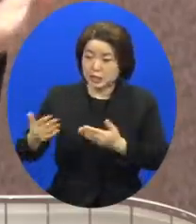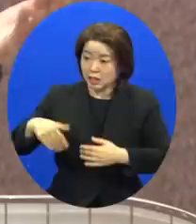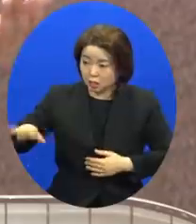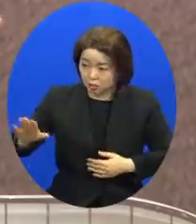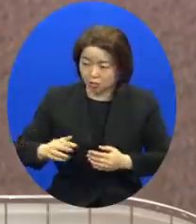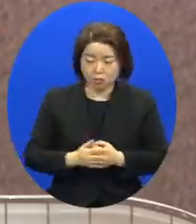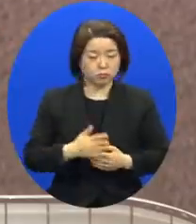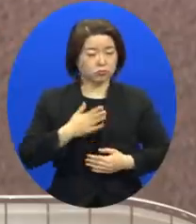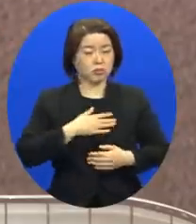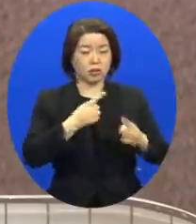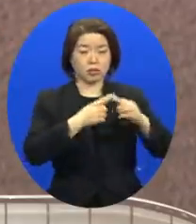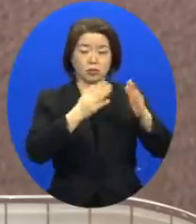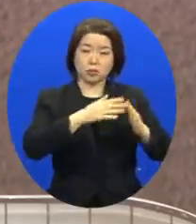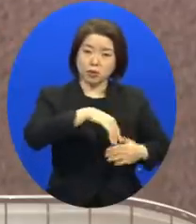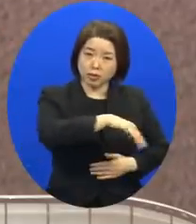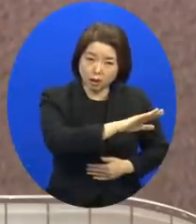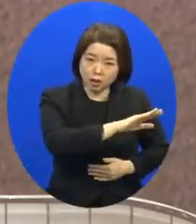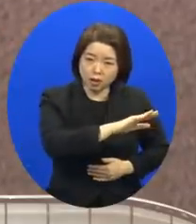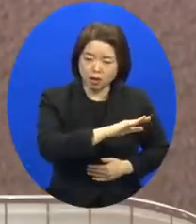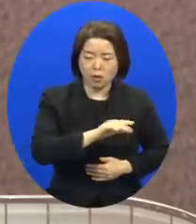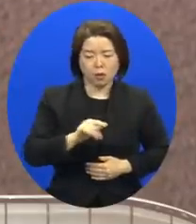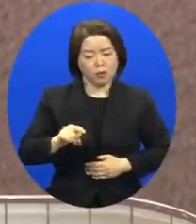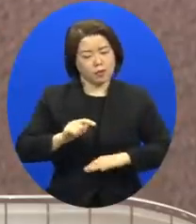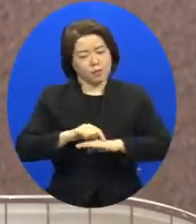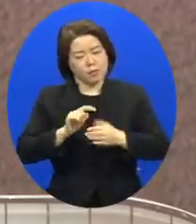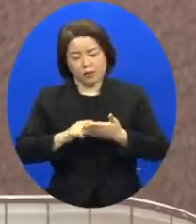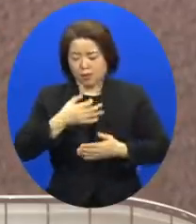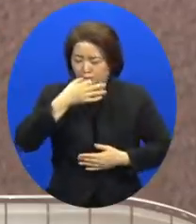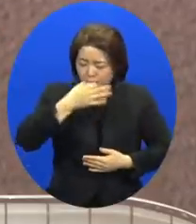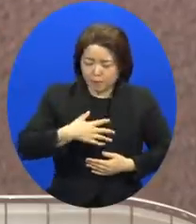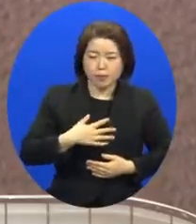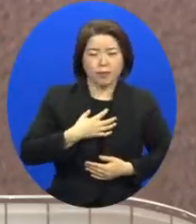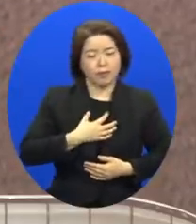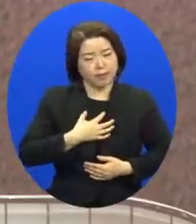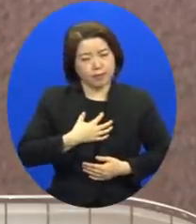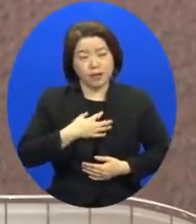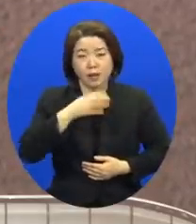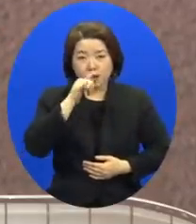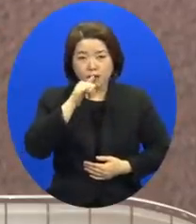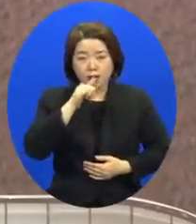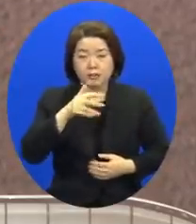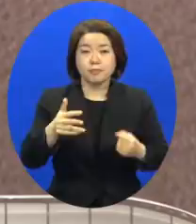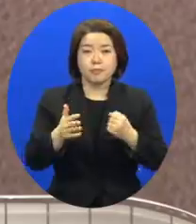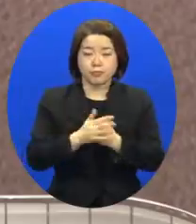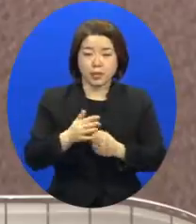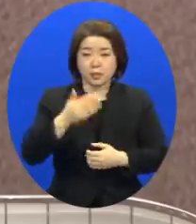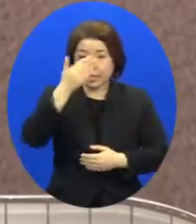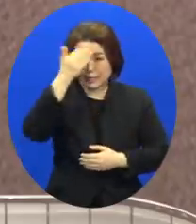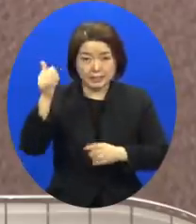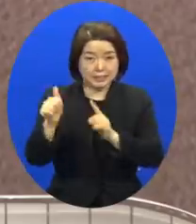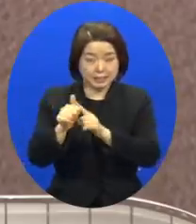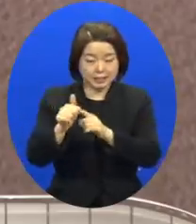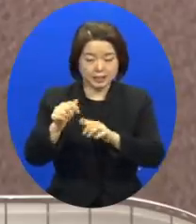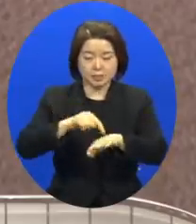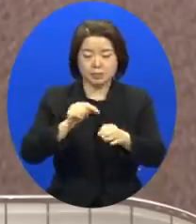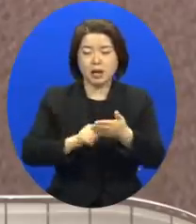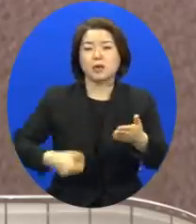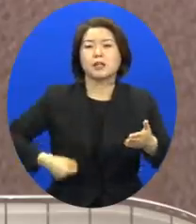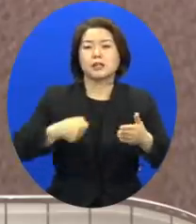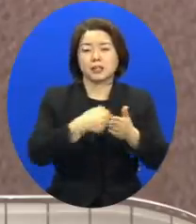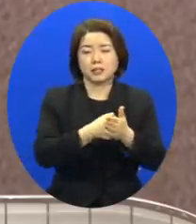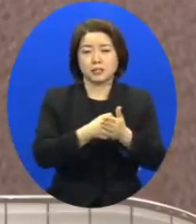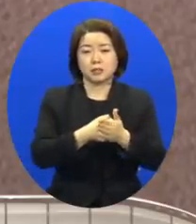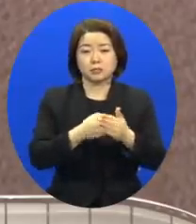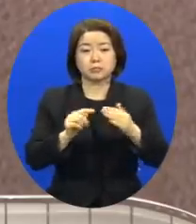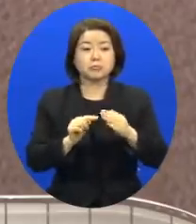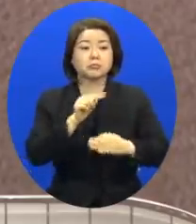교회를 가야 되는 것이 참 마음이 힘들었습니다 그래서 그가 마음에 결심합니다 그 이후 마을에